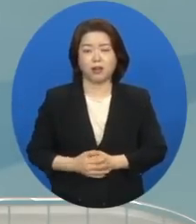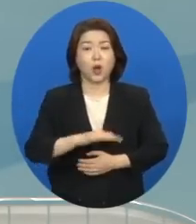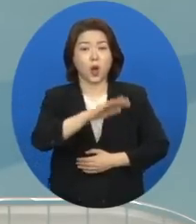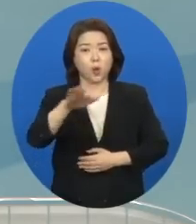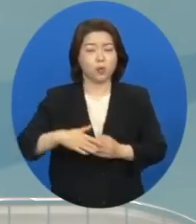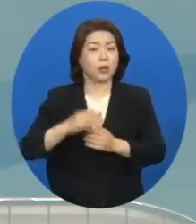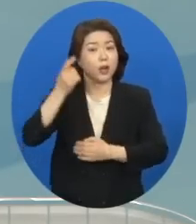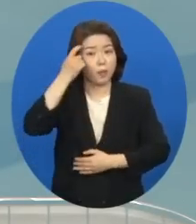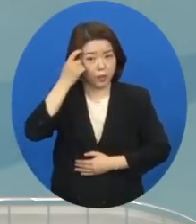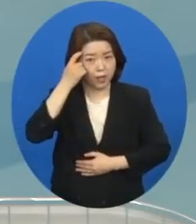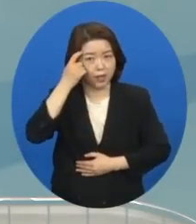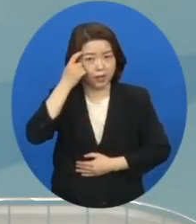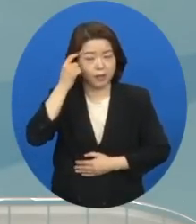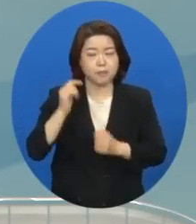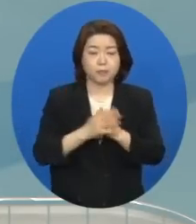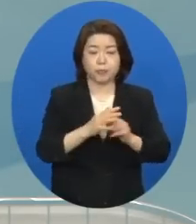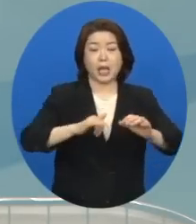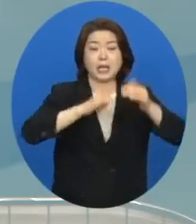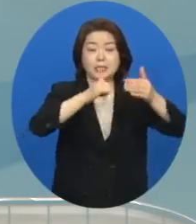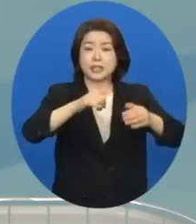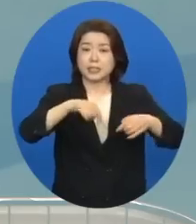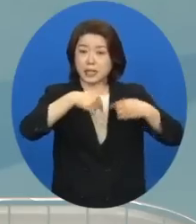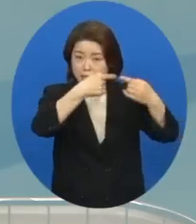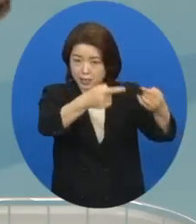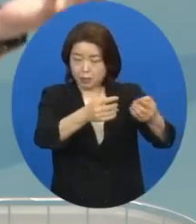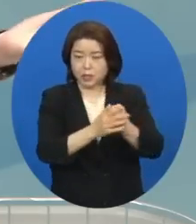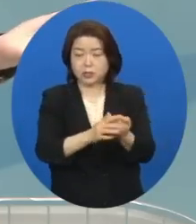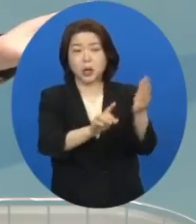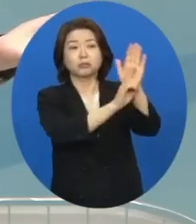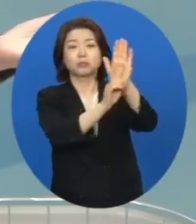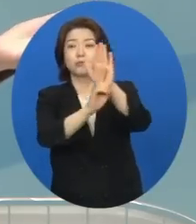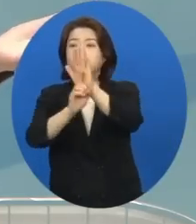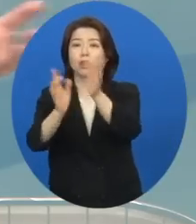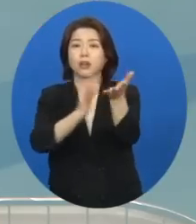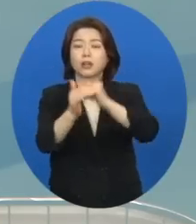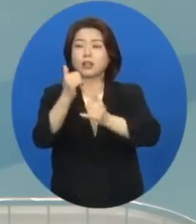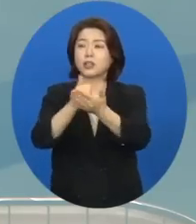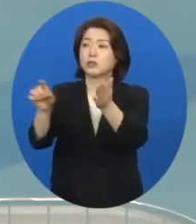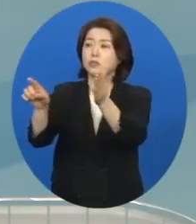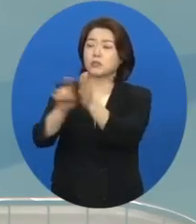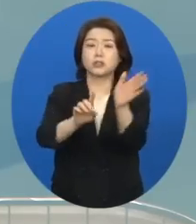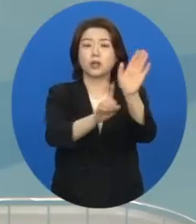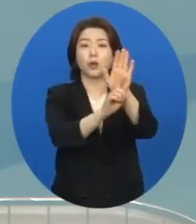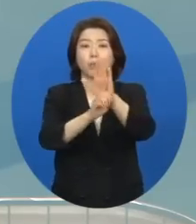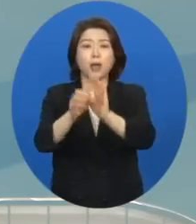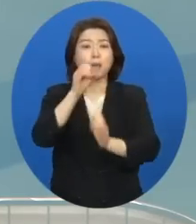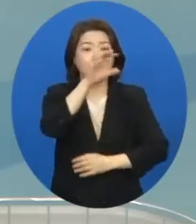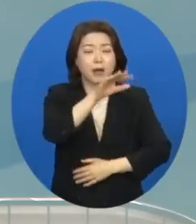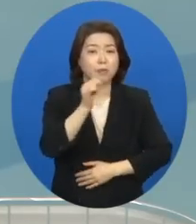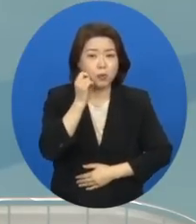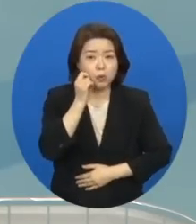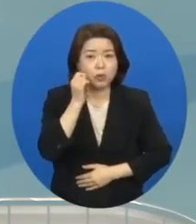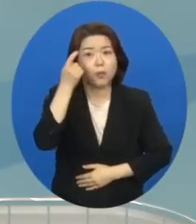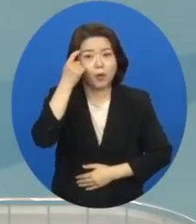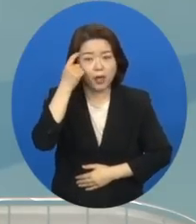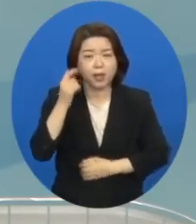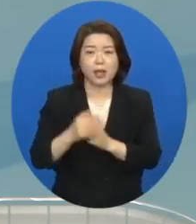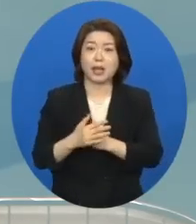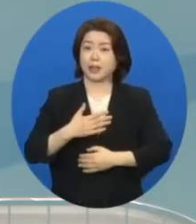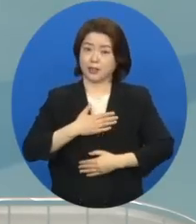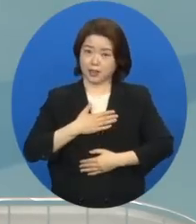우리가 왜 세상에 나가서 드러내놓고 예수님을 믿는다고 말을 못할까? 왜